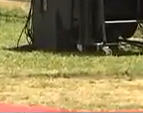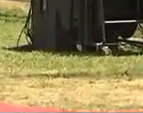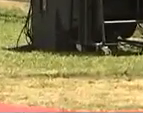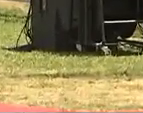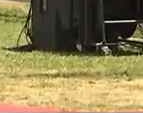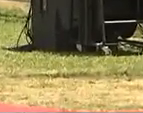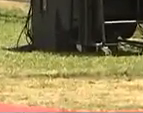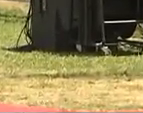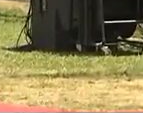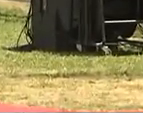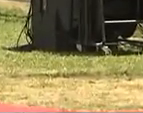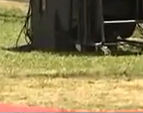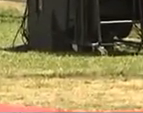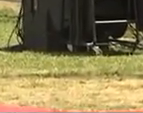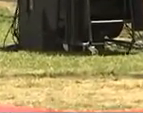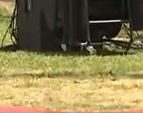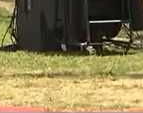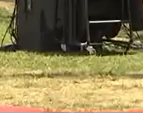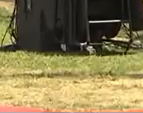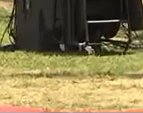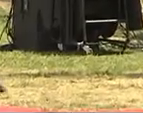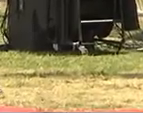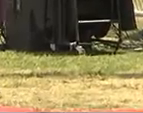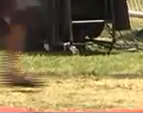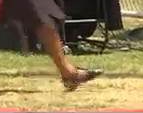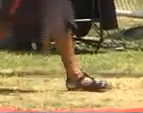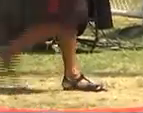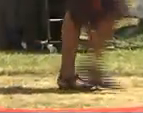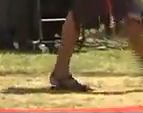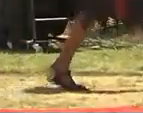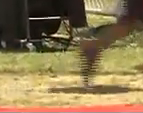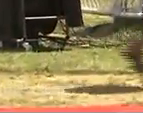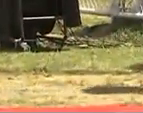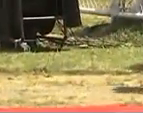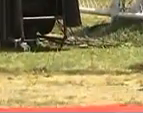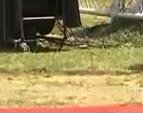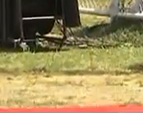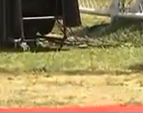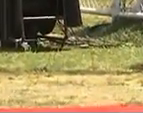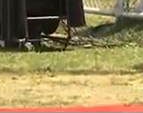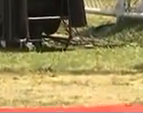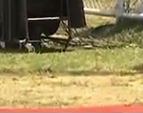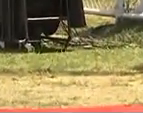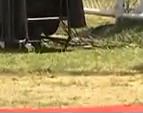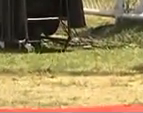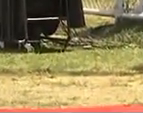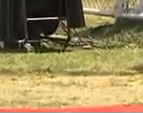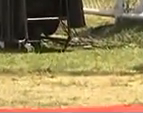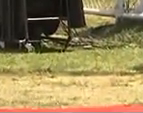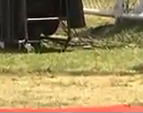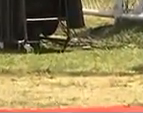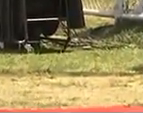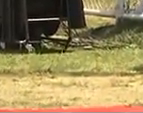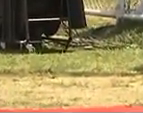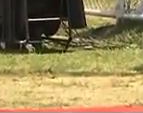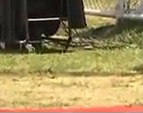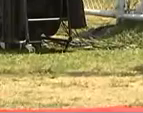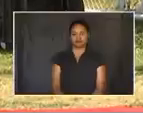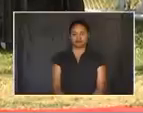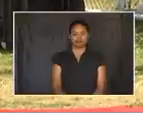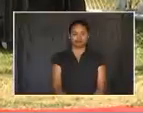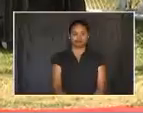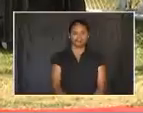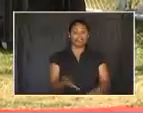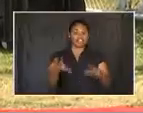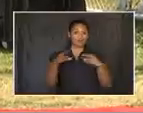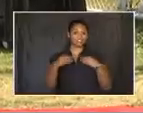में और 21 गन सैल्यूट जो है ये आज का आखिरी इवेंट रहा है। Tingo miti kona e tiku tuku na